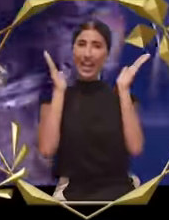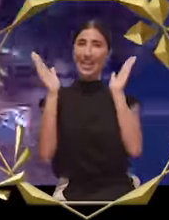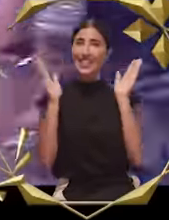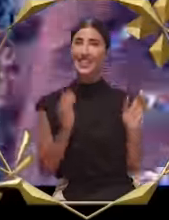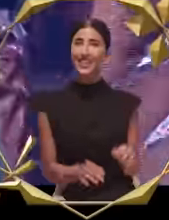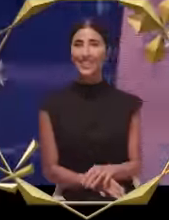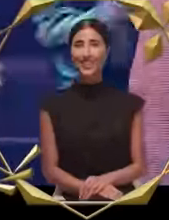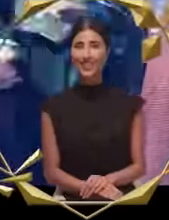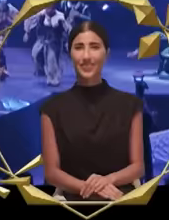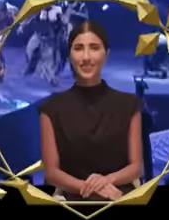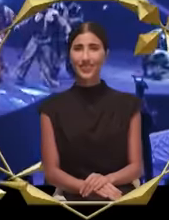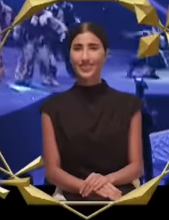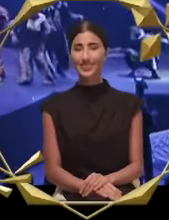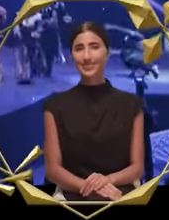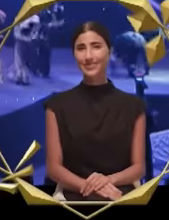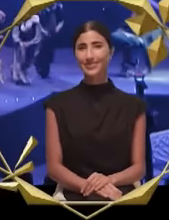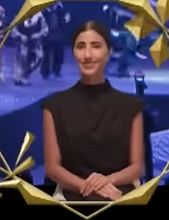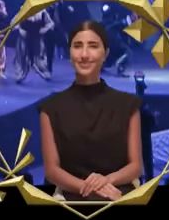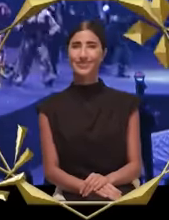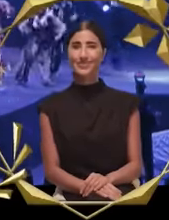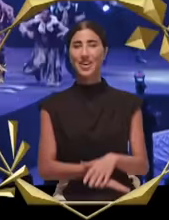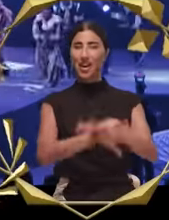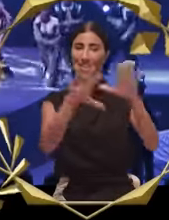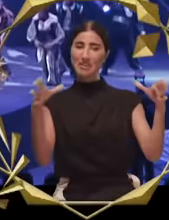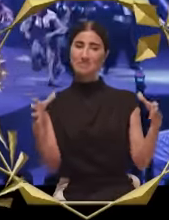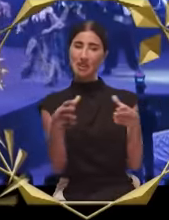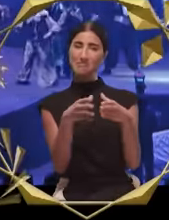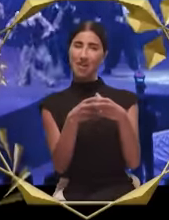إنما نزور بيت العائلة في